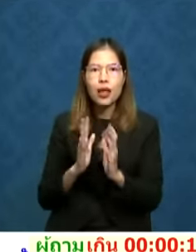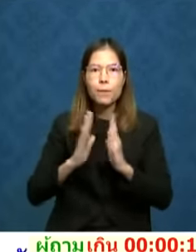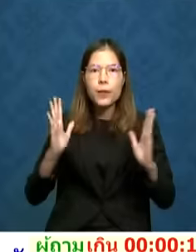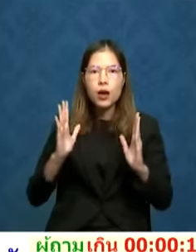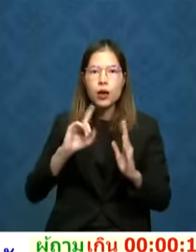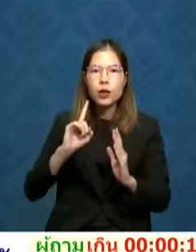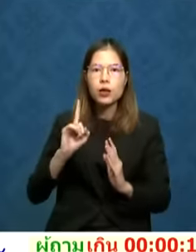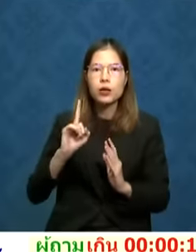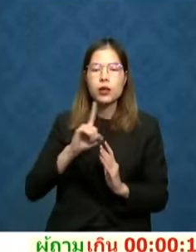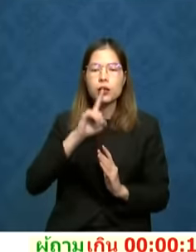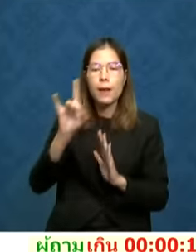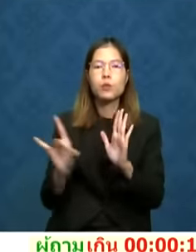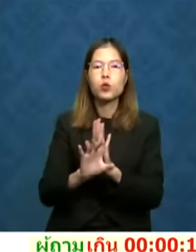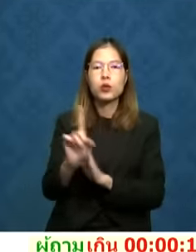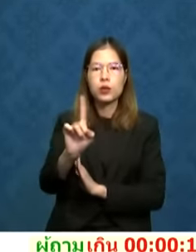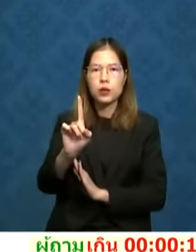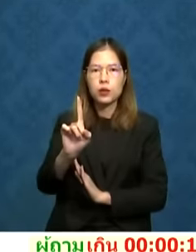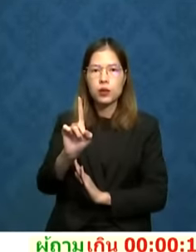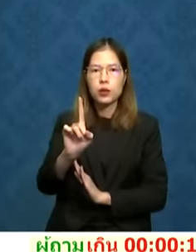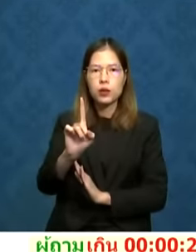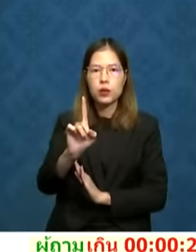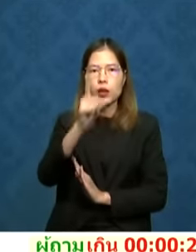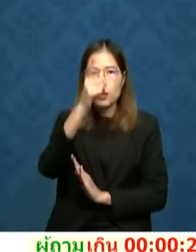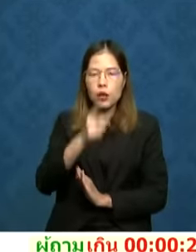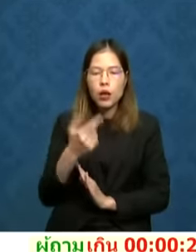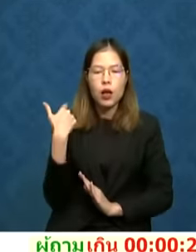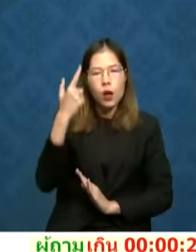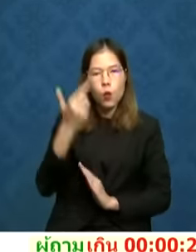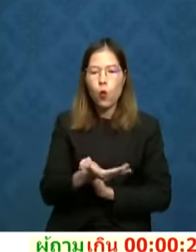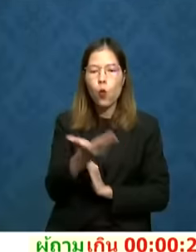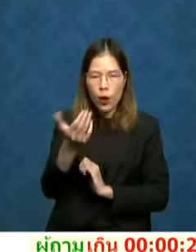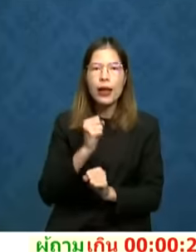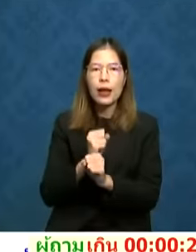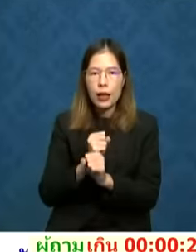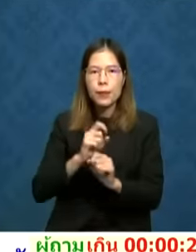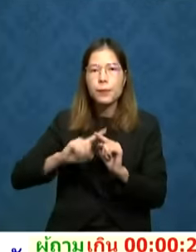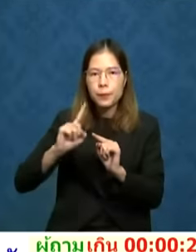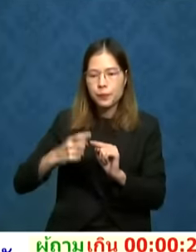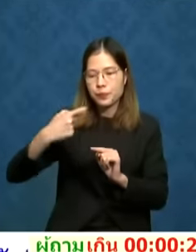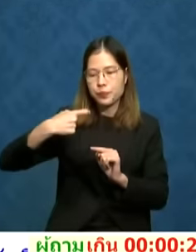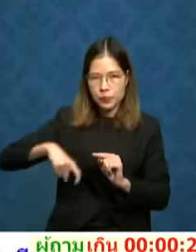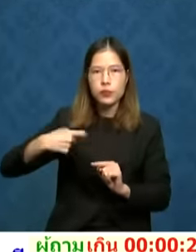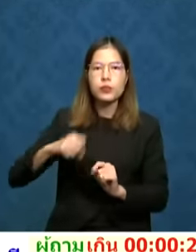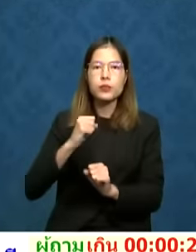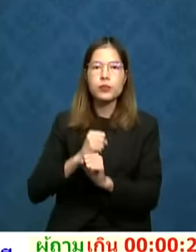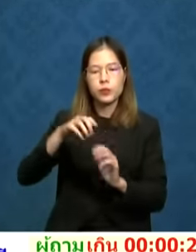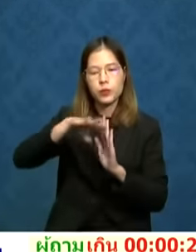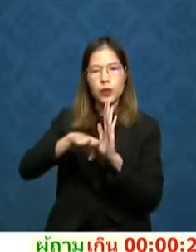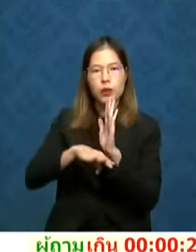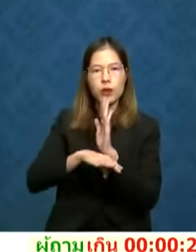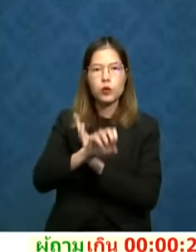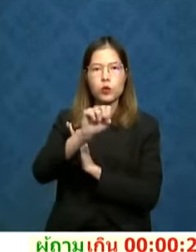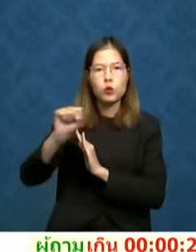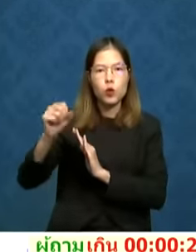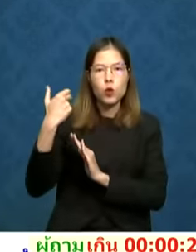สุดทายนทประทานวคำถามสุดท้ายนะครับผมทาดวาวันนี้มีการดำเนคดีในสารมีสอส